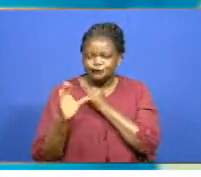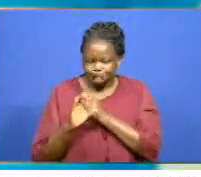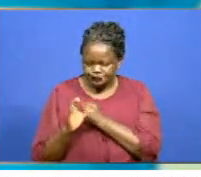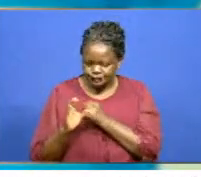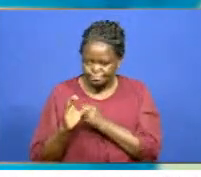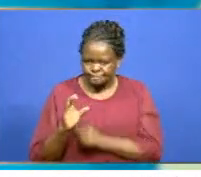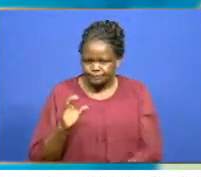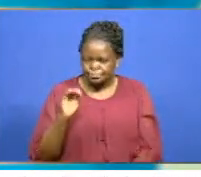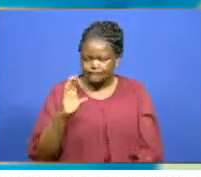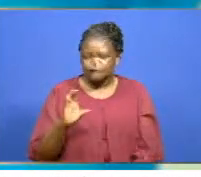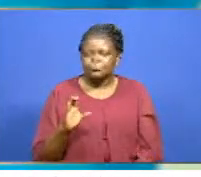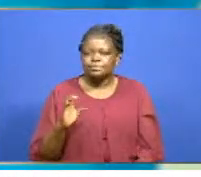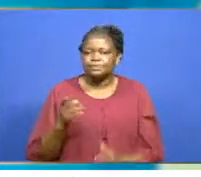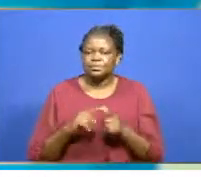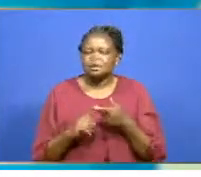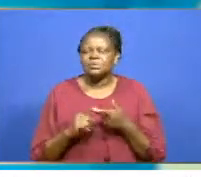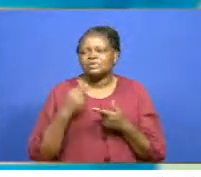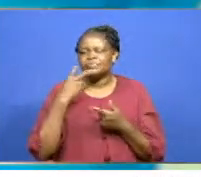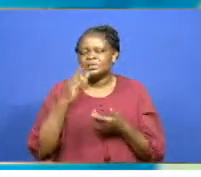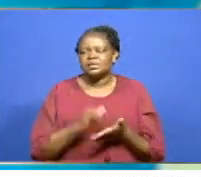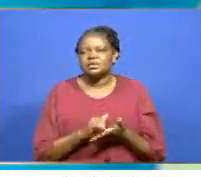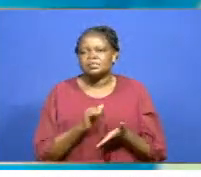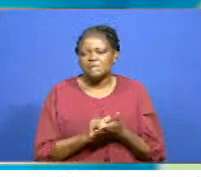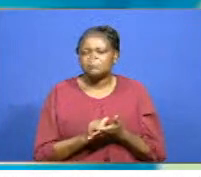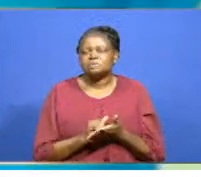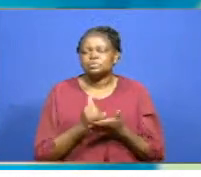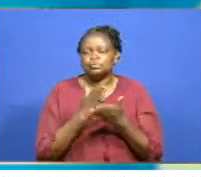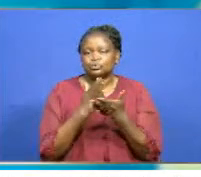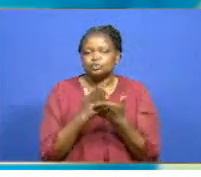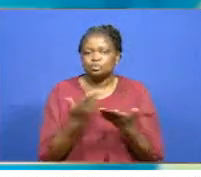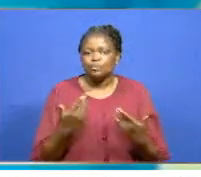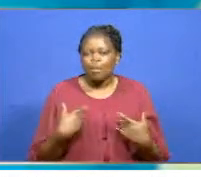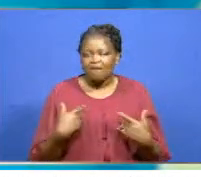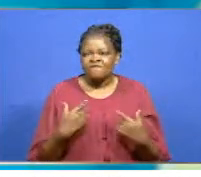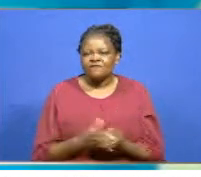candidate pale Matungu. Na umeona kwamba Nancy, kumekuwa na